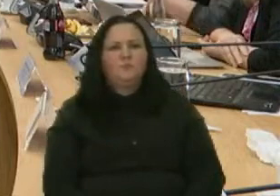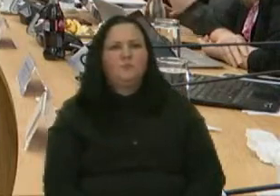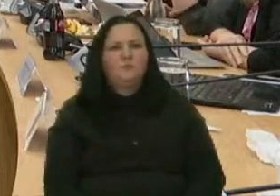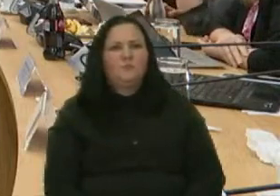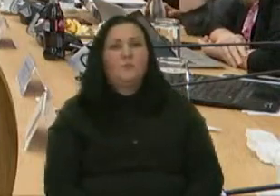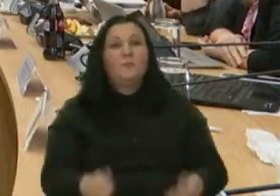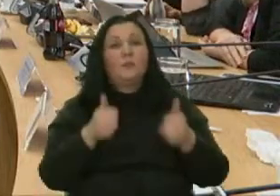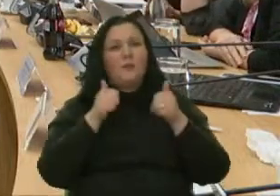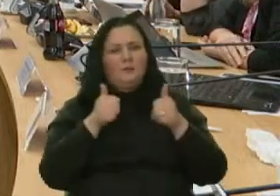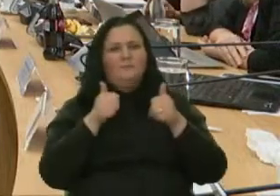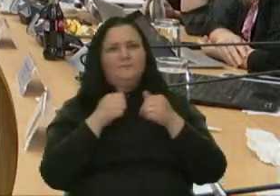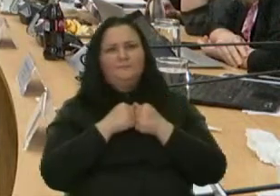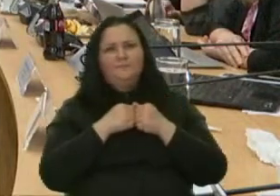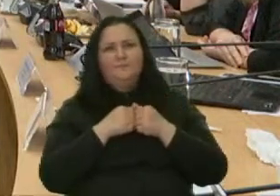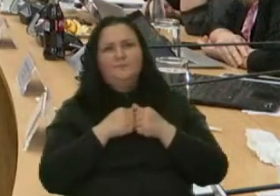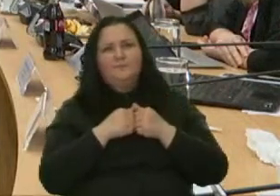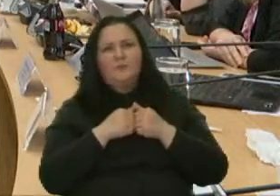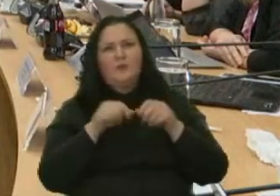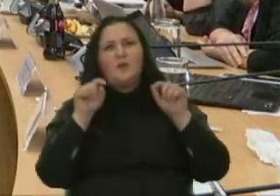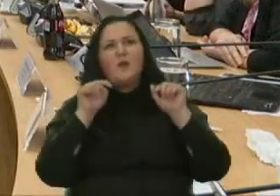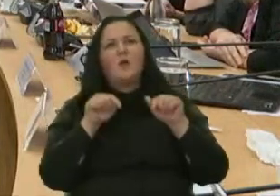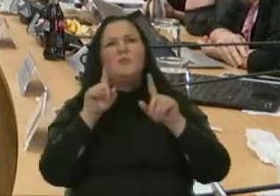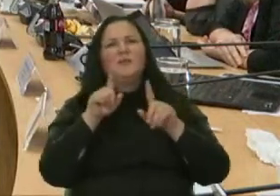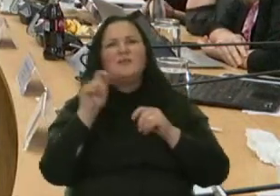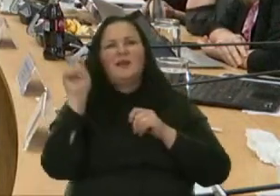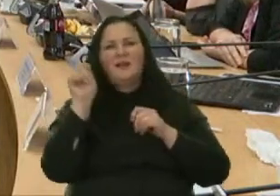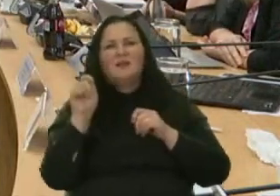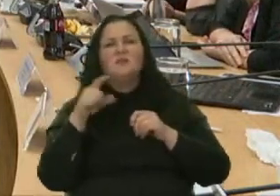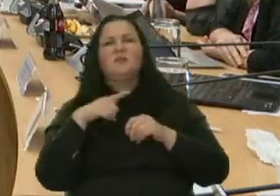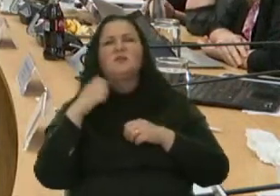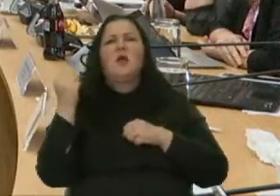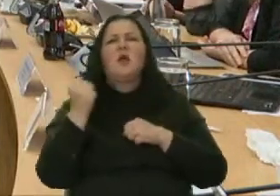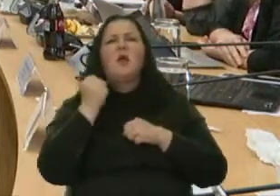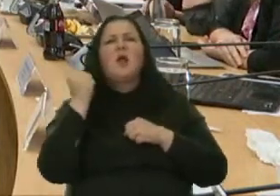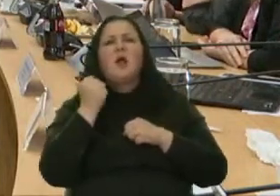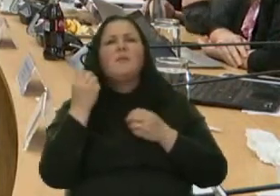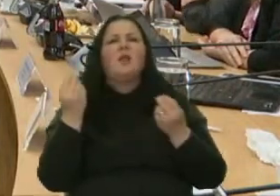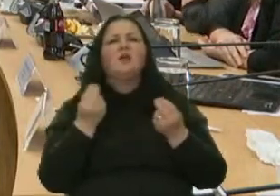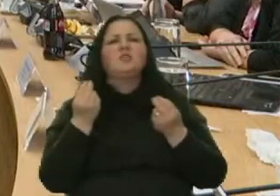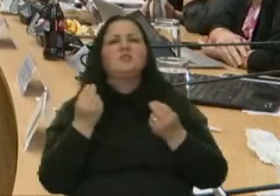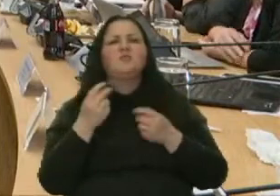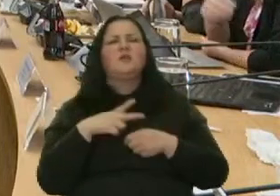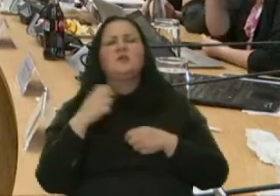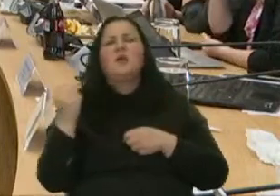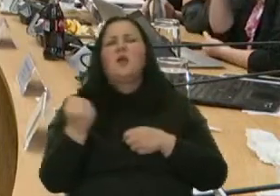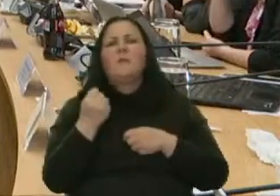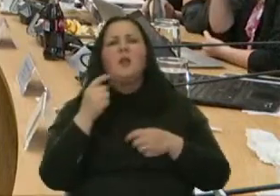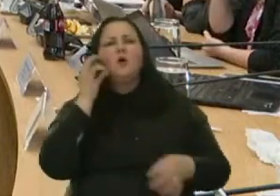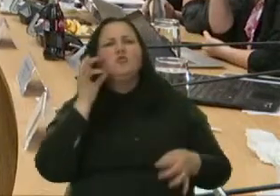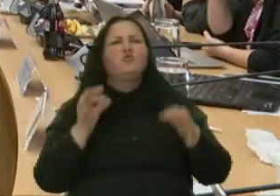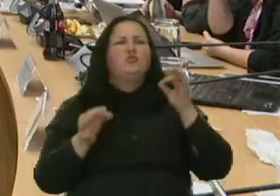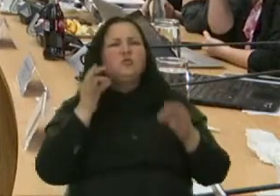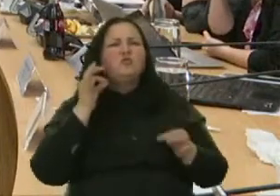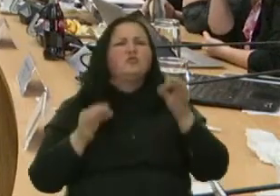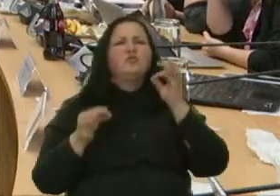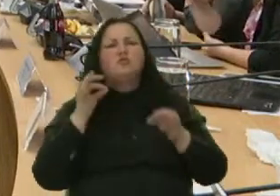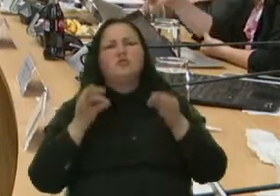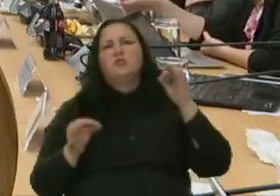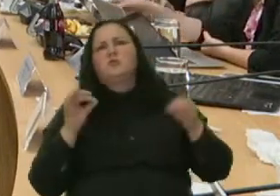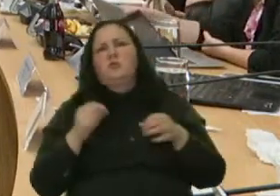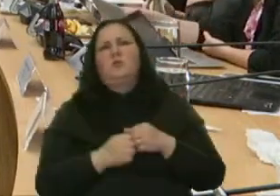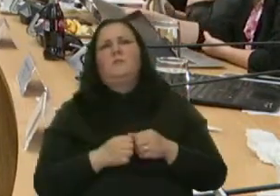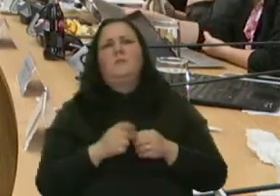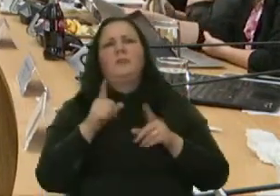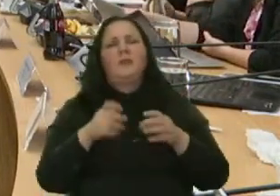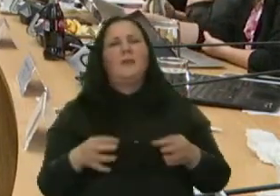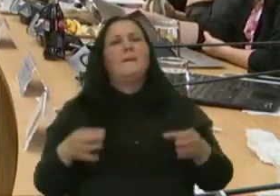colegi ACA dacă țara asta e campioană la ceva e campioană la studii de pre și fezabilitate chiar